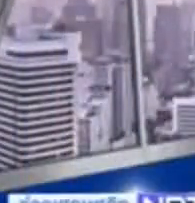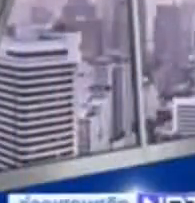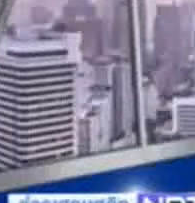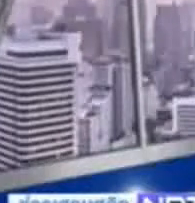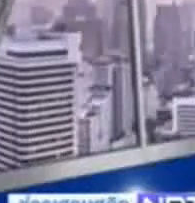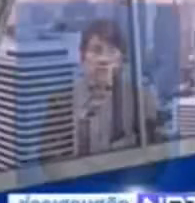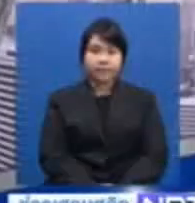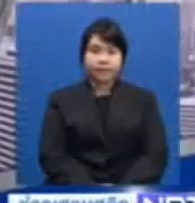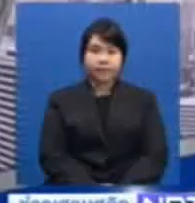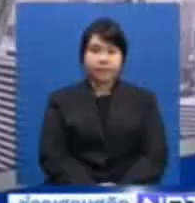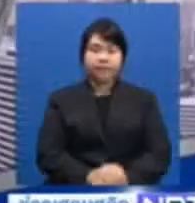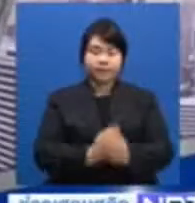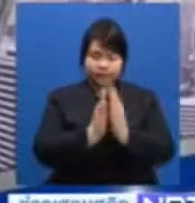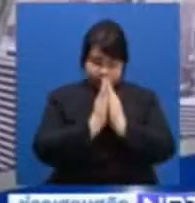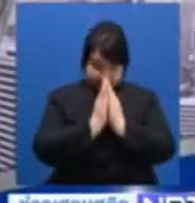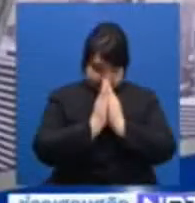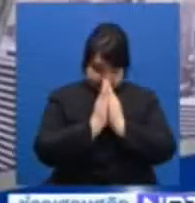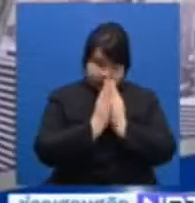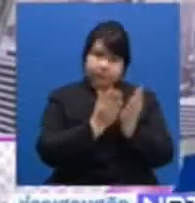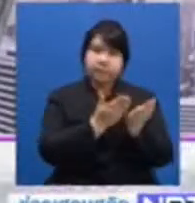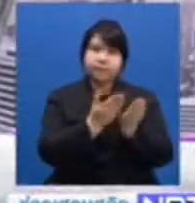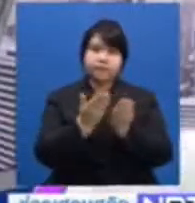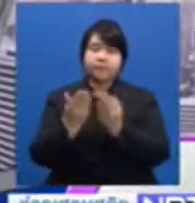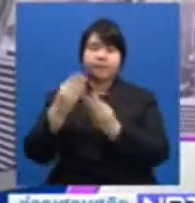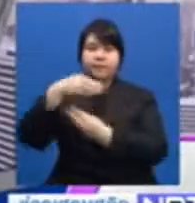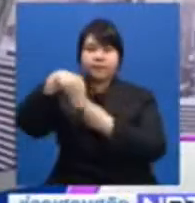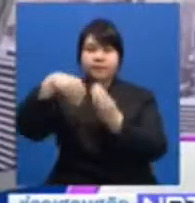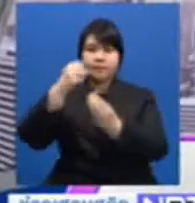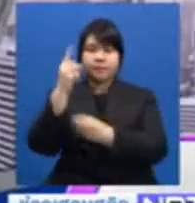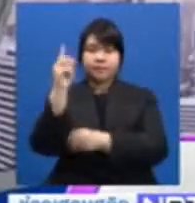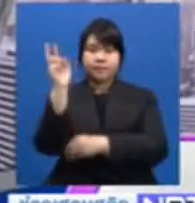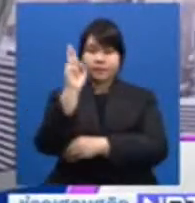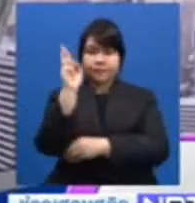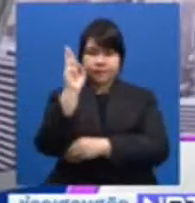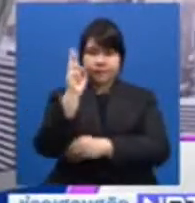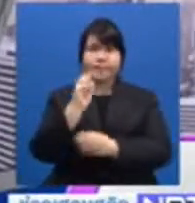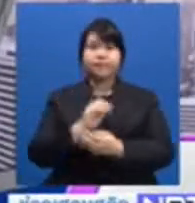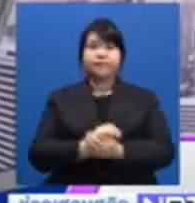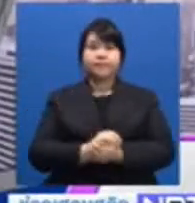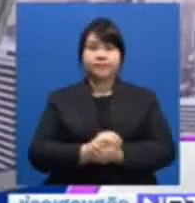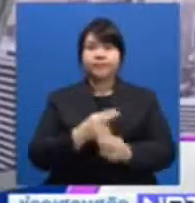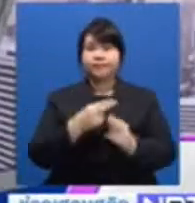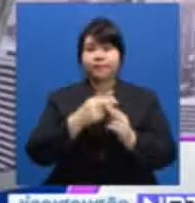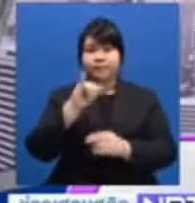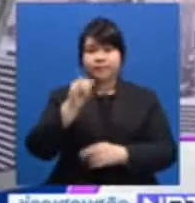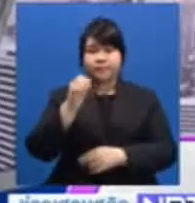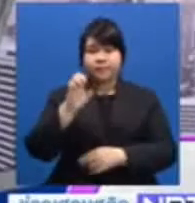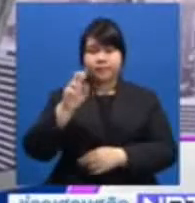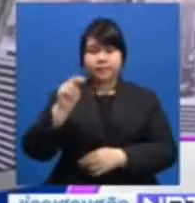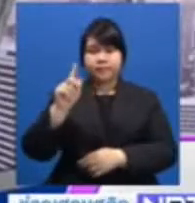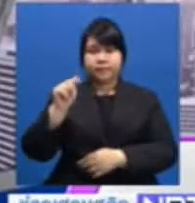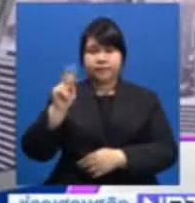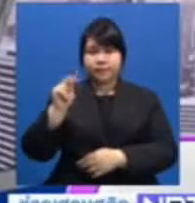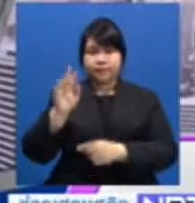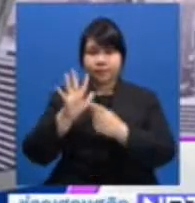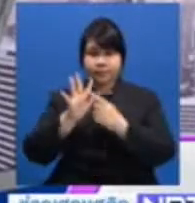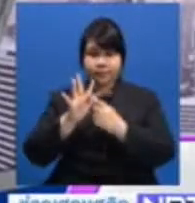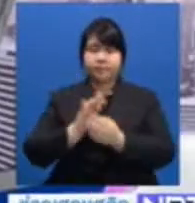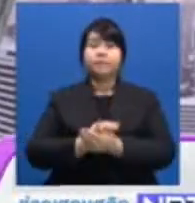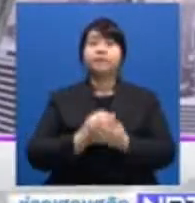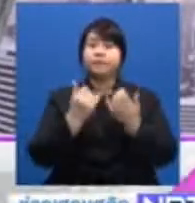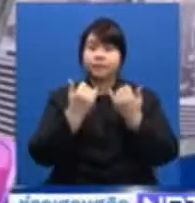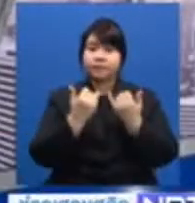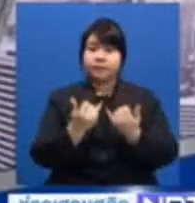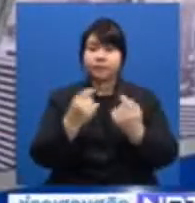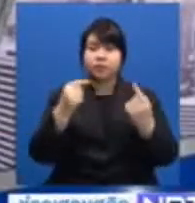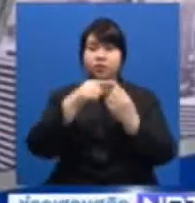สวัสดีค่ะต้อนรับคุณผู้ชมเข้าสู่ช่วงเวลาของเขาเที่ยงเศรษฐกิจนะคะกับดิฉันจึงจะนาทีพญารัตน์กุลค่ะสำหรับความเคลื่อน